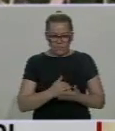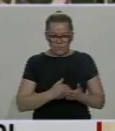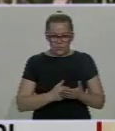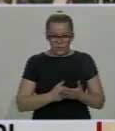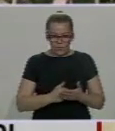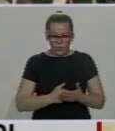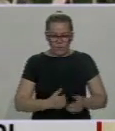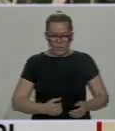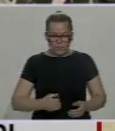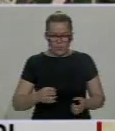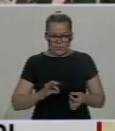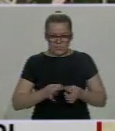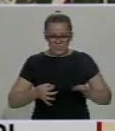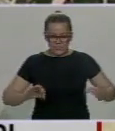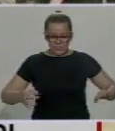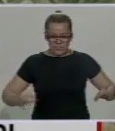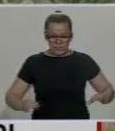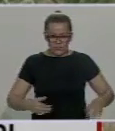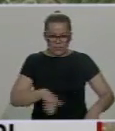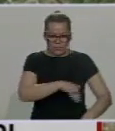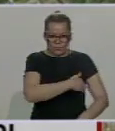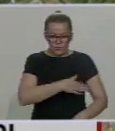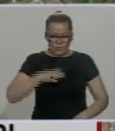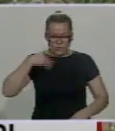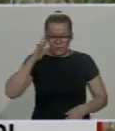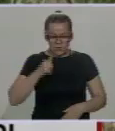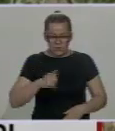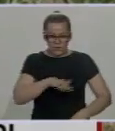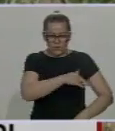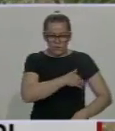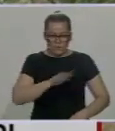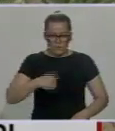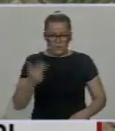zile în Mehedinți, unde este așteptat un val de arșiță cu temperaturi de peste 35 de grade.